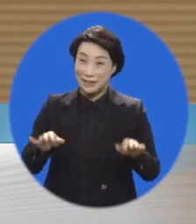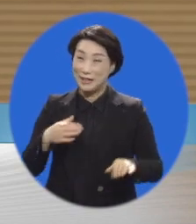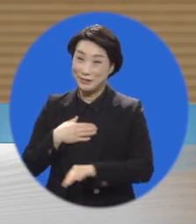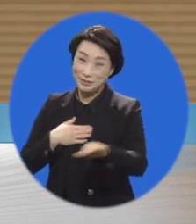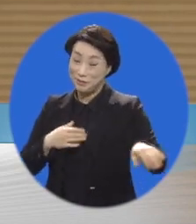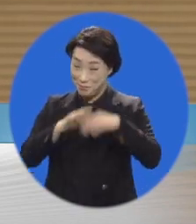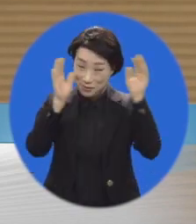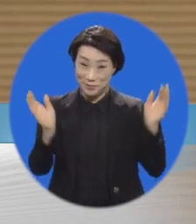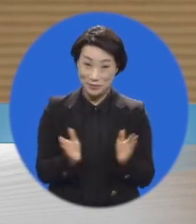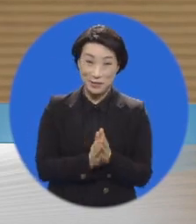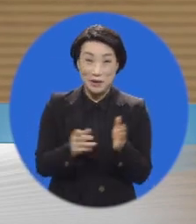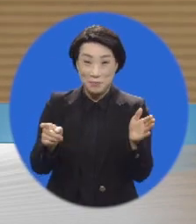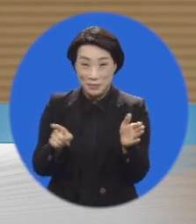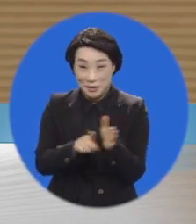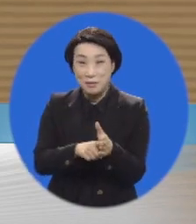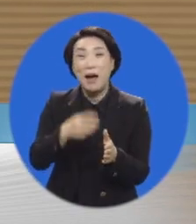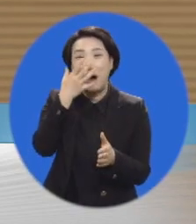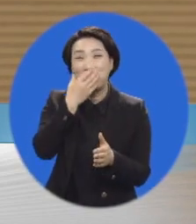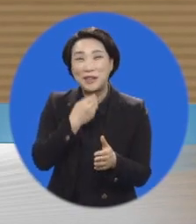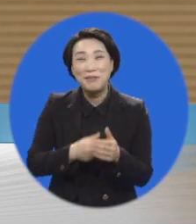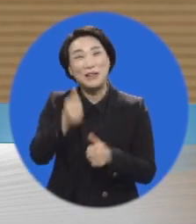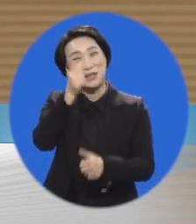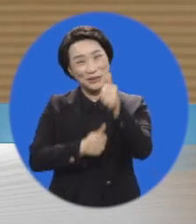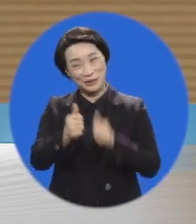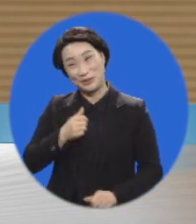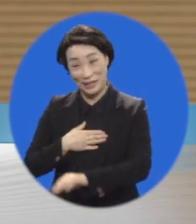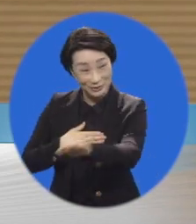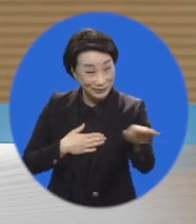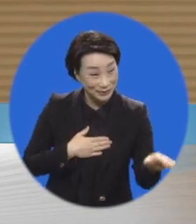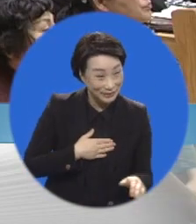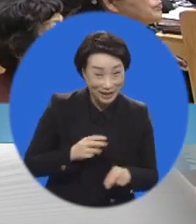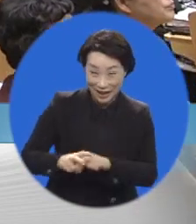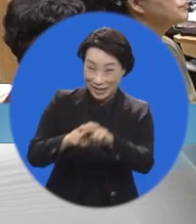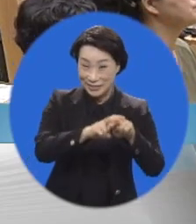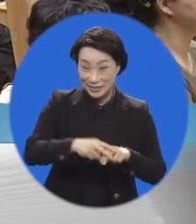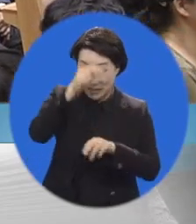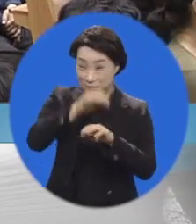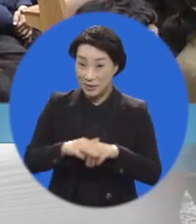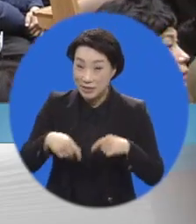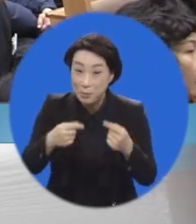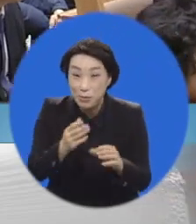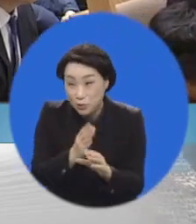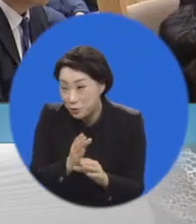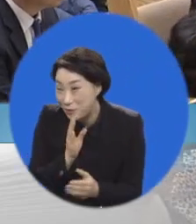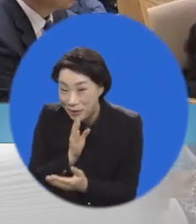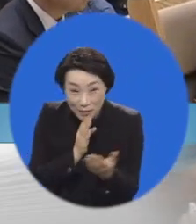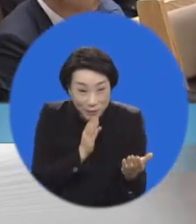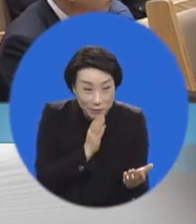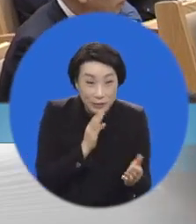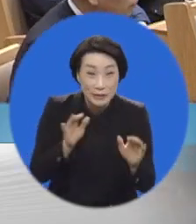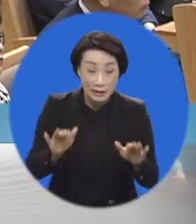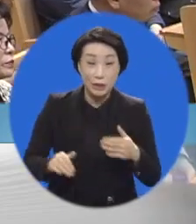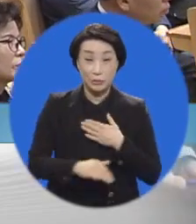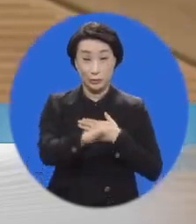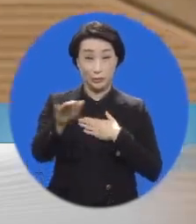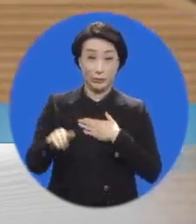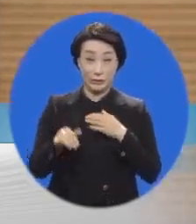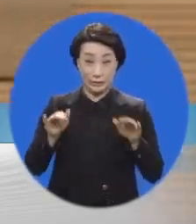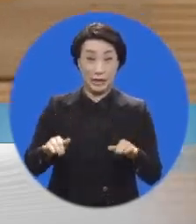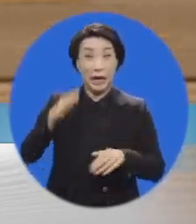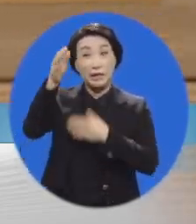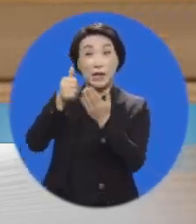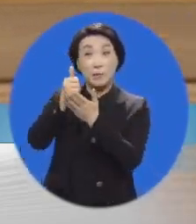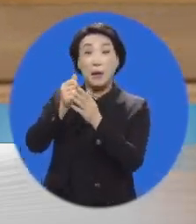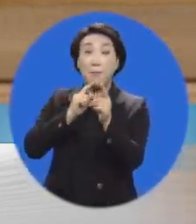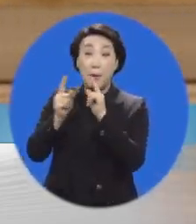전부 다 믿음의 아브라함의 자손들이 여기 앉아있지 않습니까? 그러니까 우리는